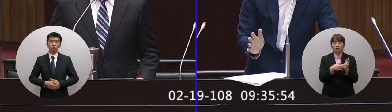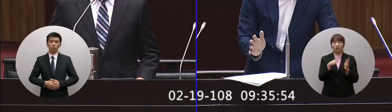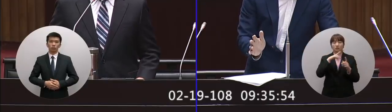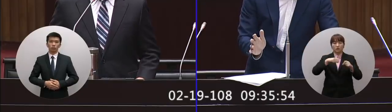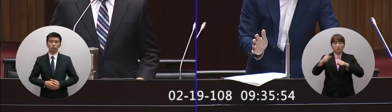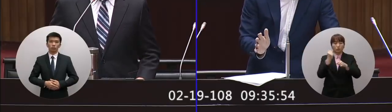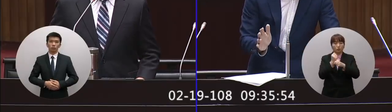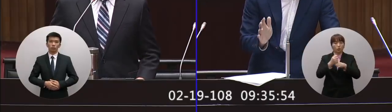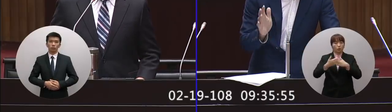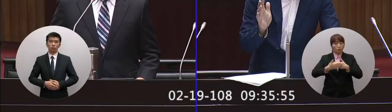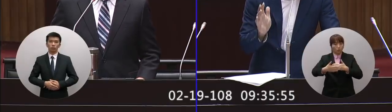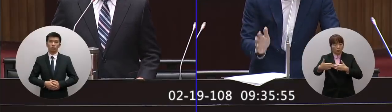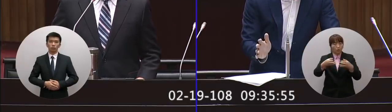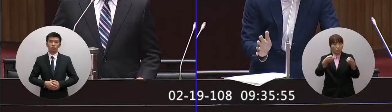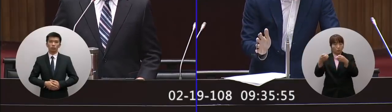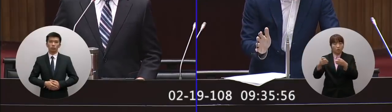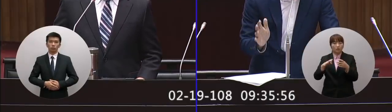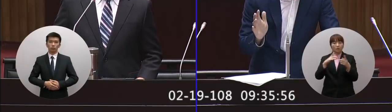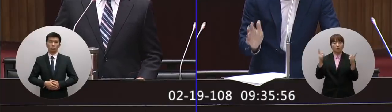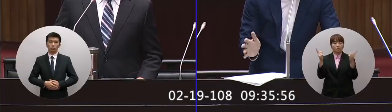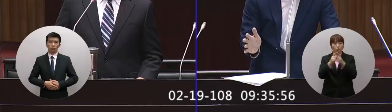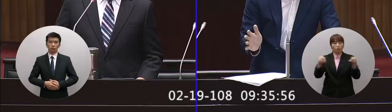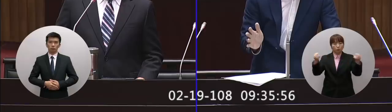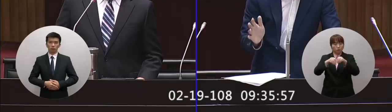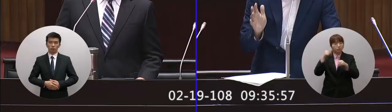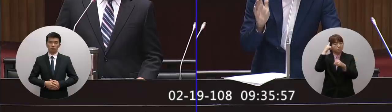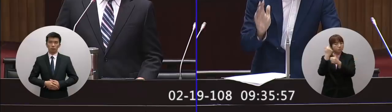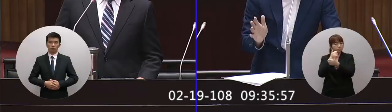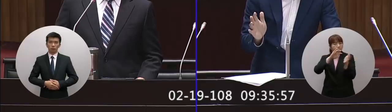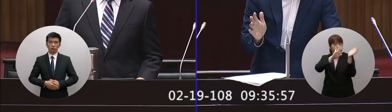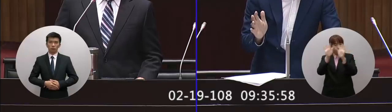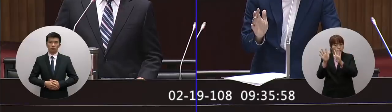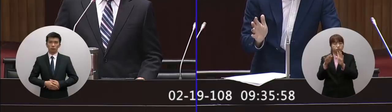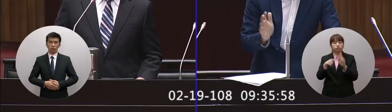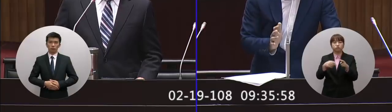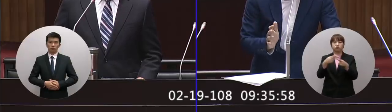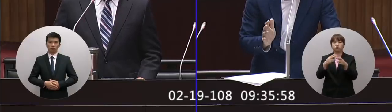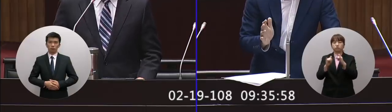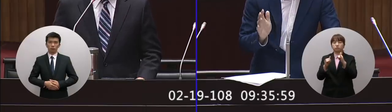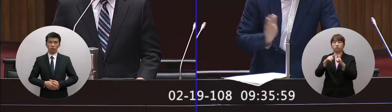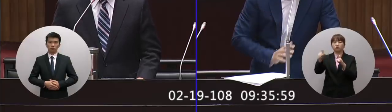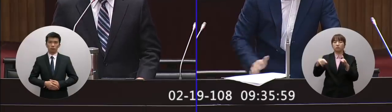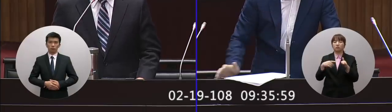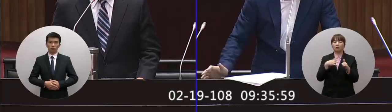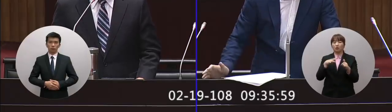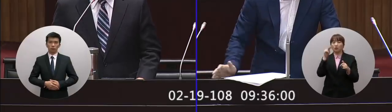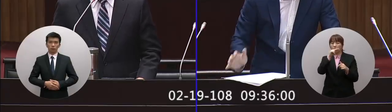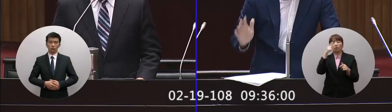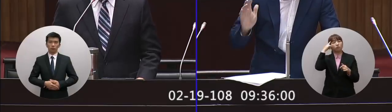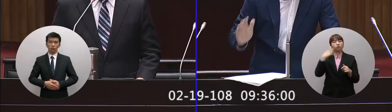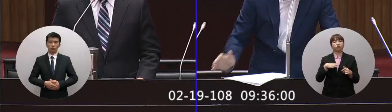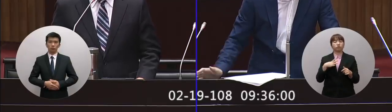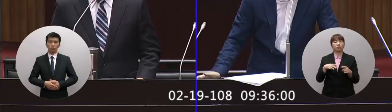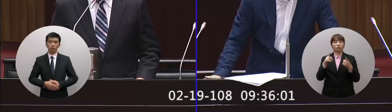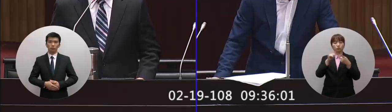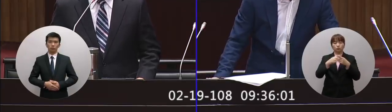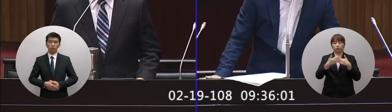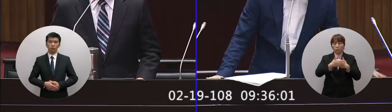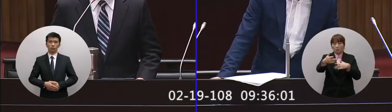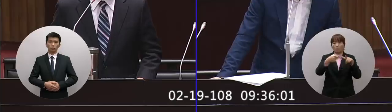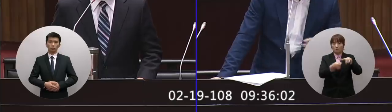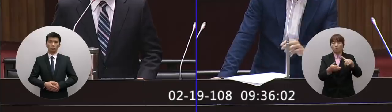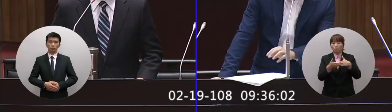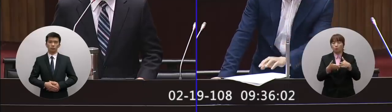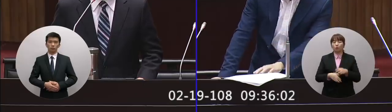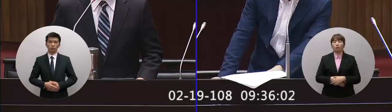政策形成过程里面各方的协商跟考量。其实我相信民智已开，人民看得懂的，应该让这个过程协